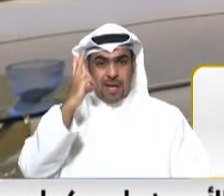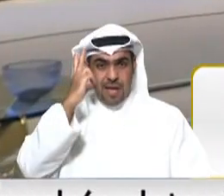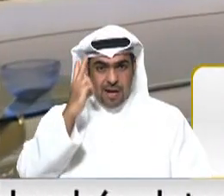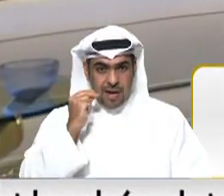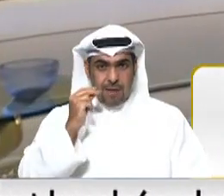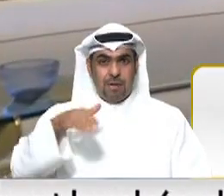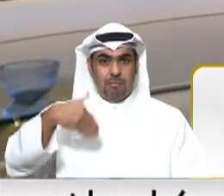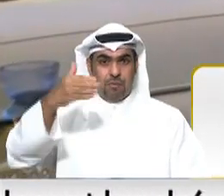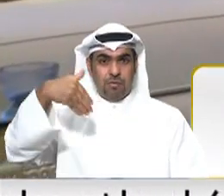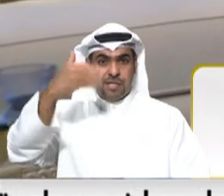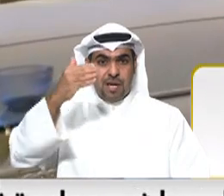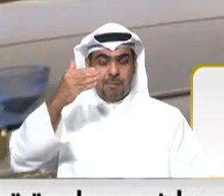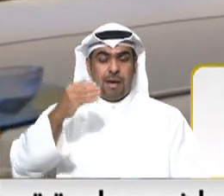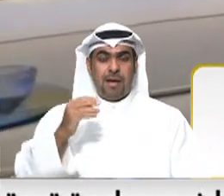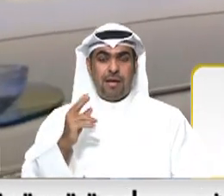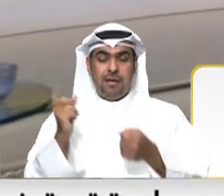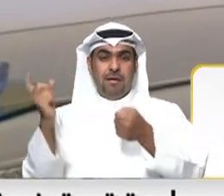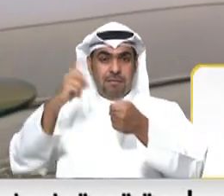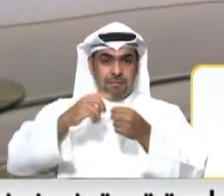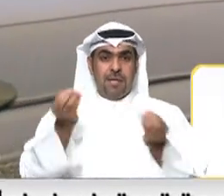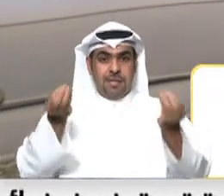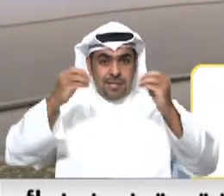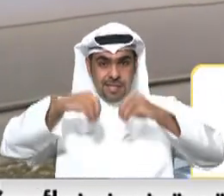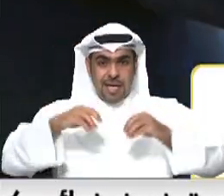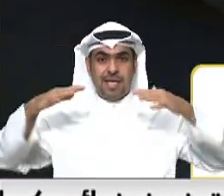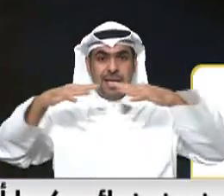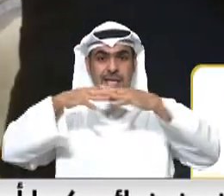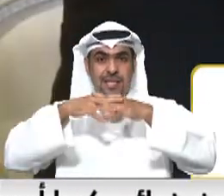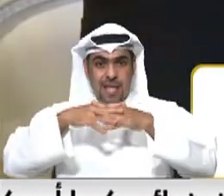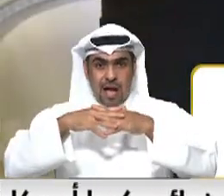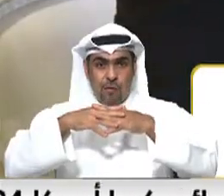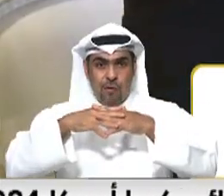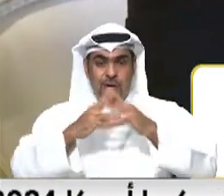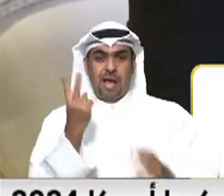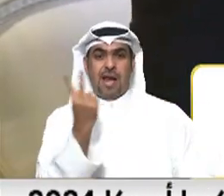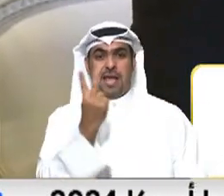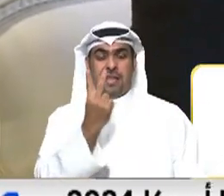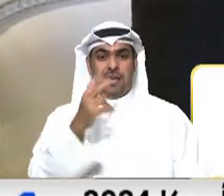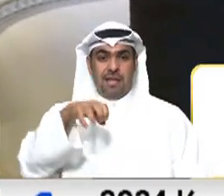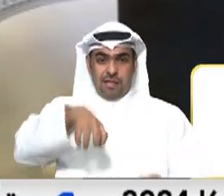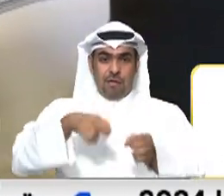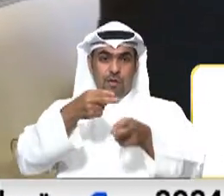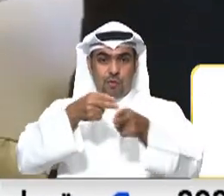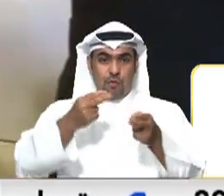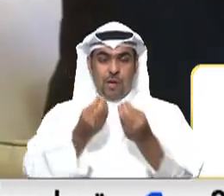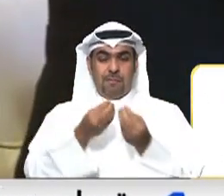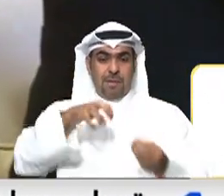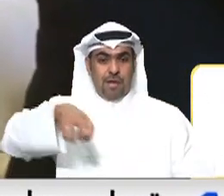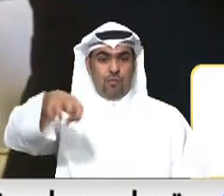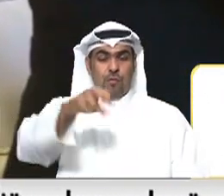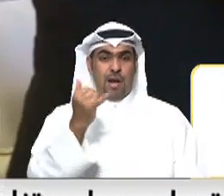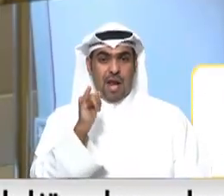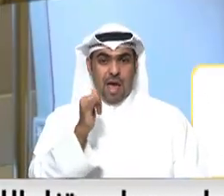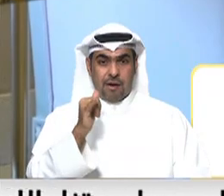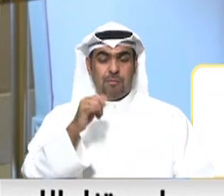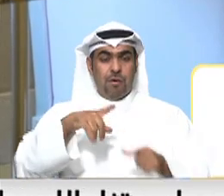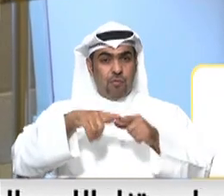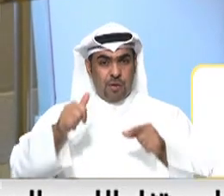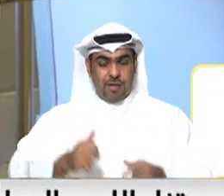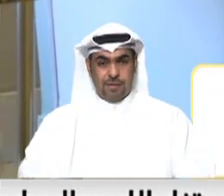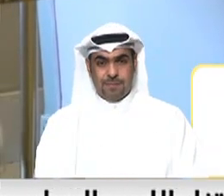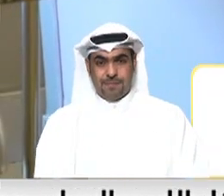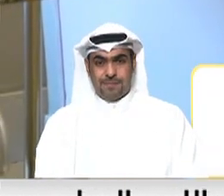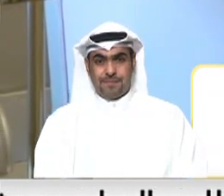إلى بحث سبل تعزيز التعاون والعمل الجماعي المشترك بين دولة الكويت والدول الشقيقة